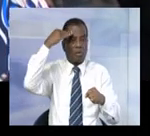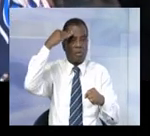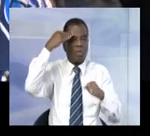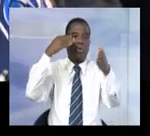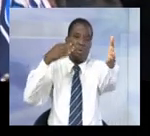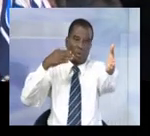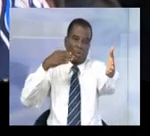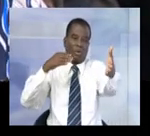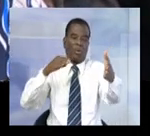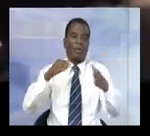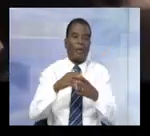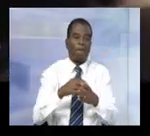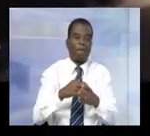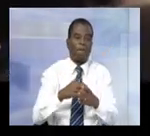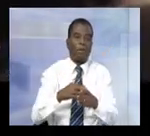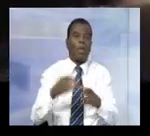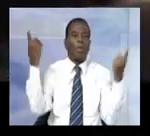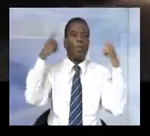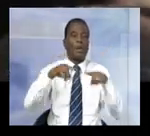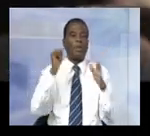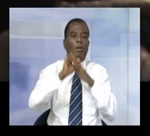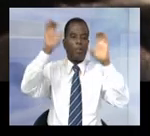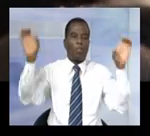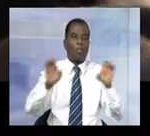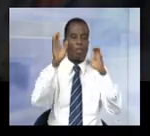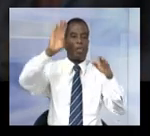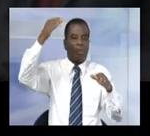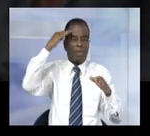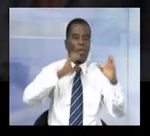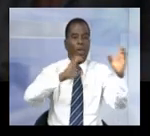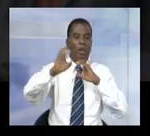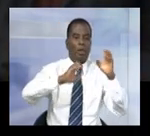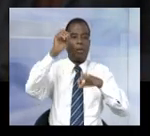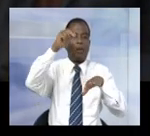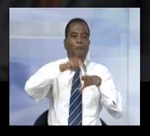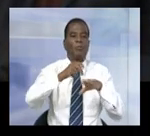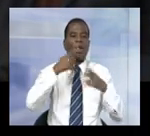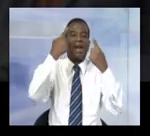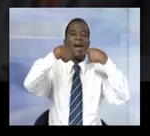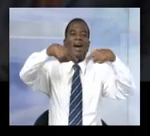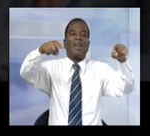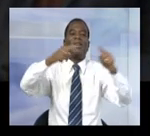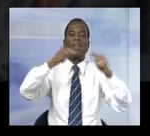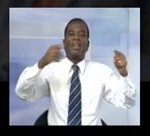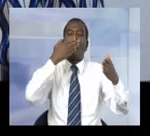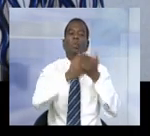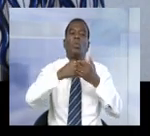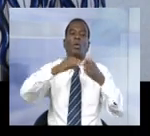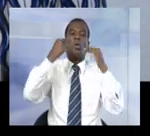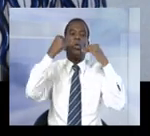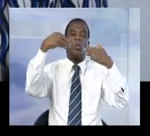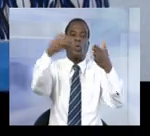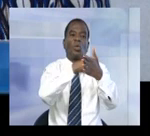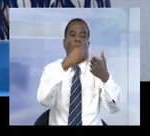Afusiata Bamba Lamine. À l'occasion de cette cérémonie, le ministre de la Communication a annoncé de très bonnes nouvelles. Je